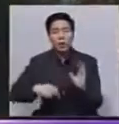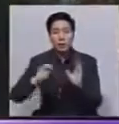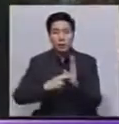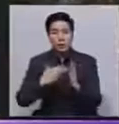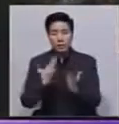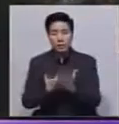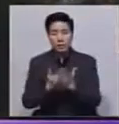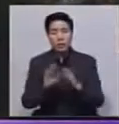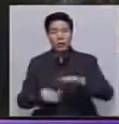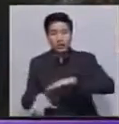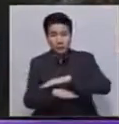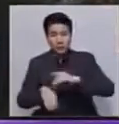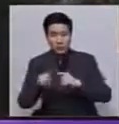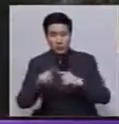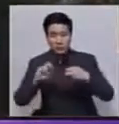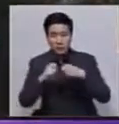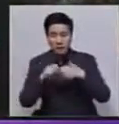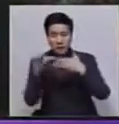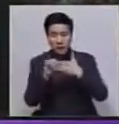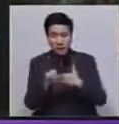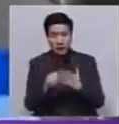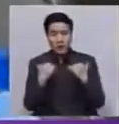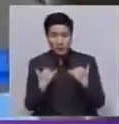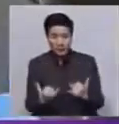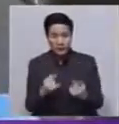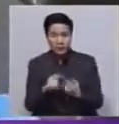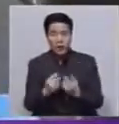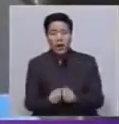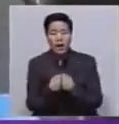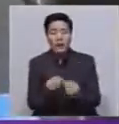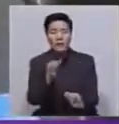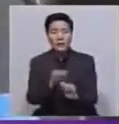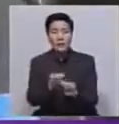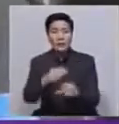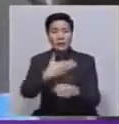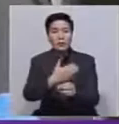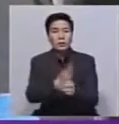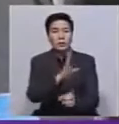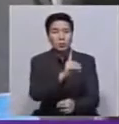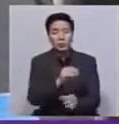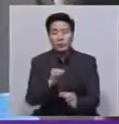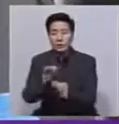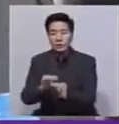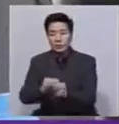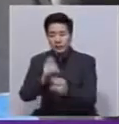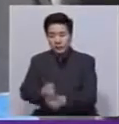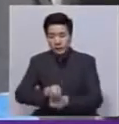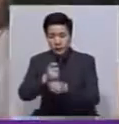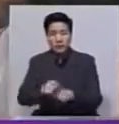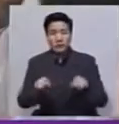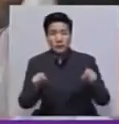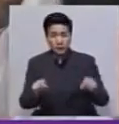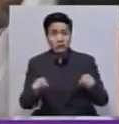ระดับฐานรากแก้ปัญหานี่นอกระบบอย่างยั่งยืนโดยมอบหมายให้ธนาคารออมสินและธนาคารเพื่อการเกษตรและสหกรณ์